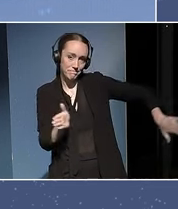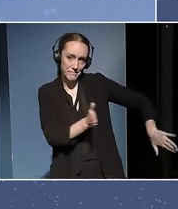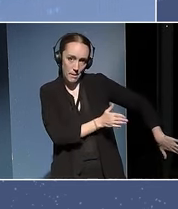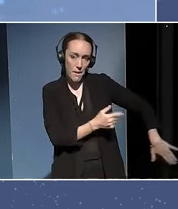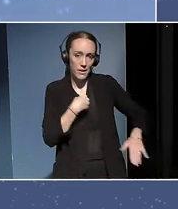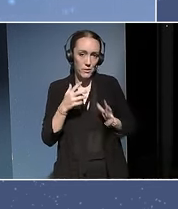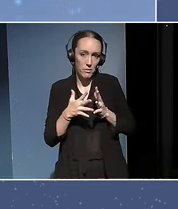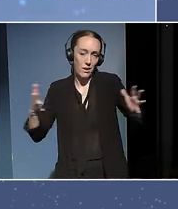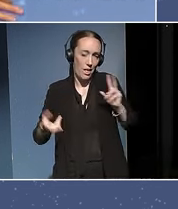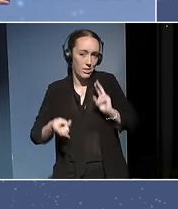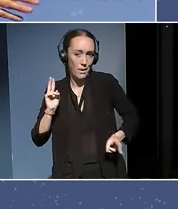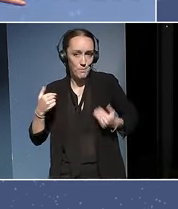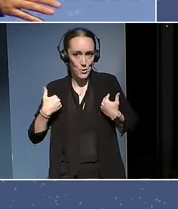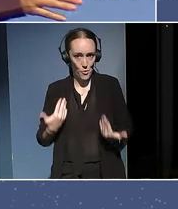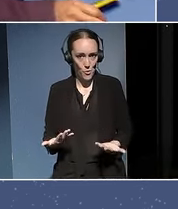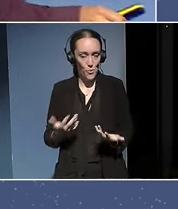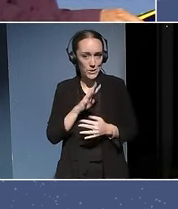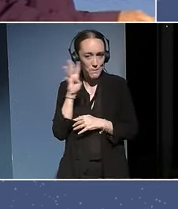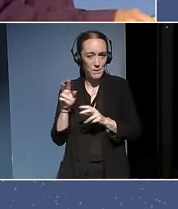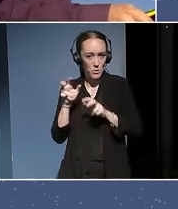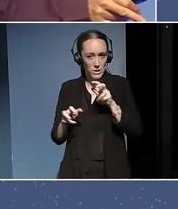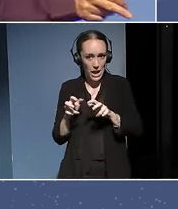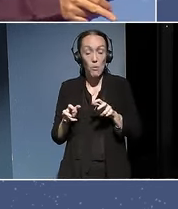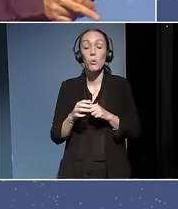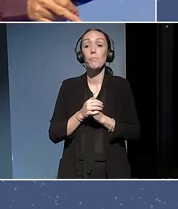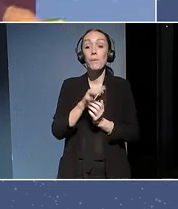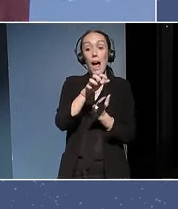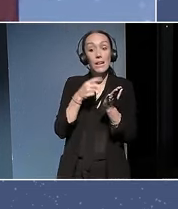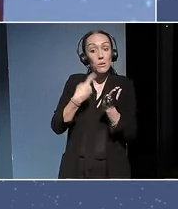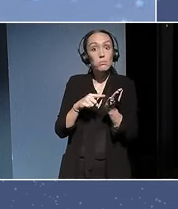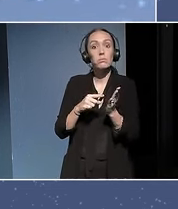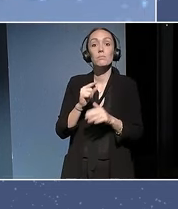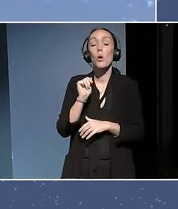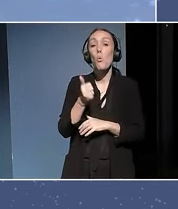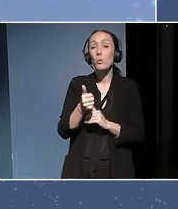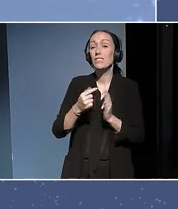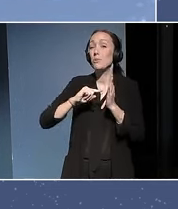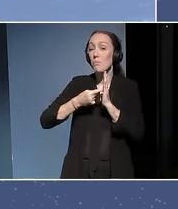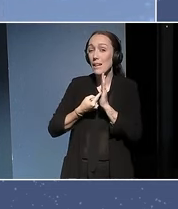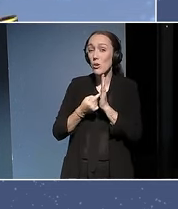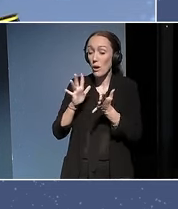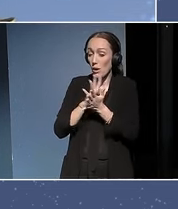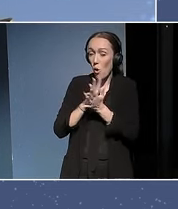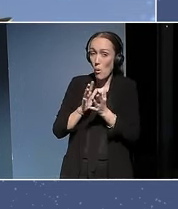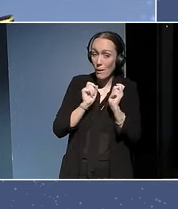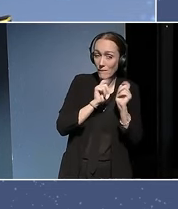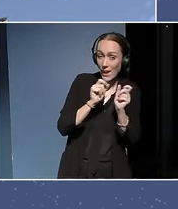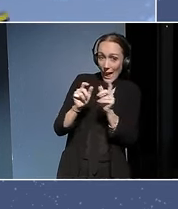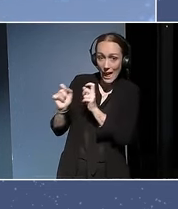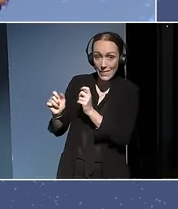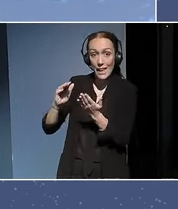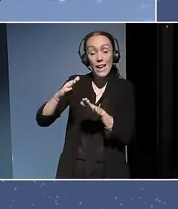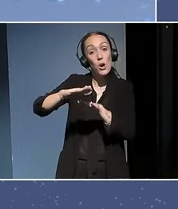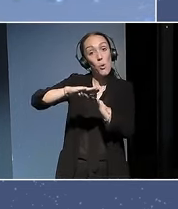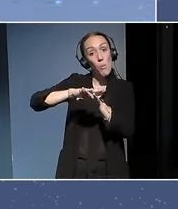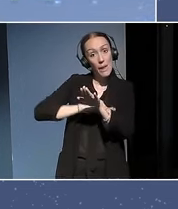inglese 11 milioni di copie questo numero con in copertina uno spinosauro fatto